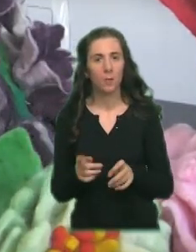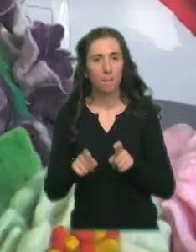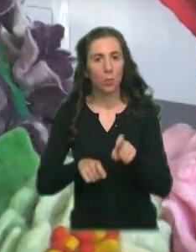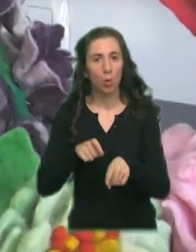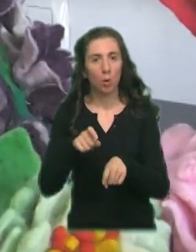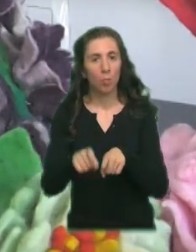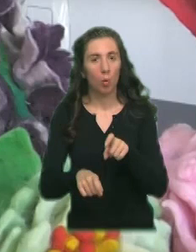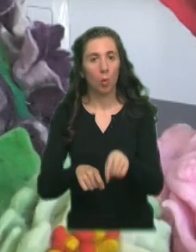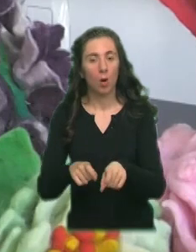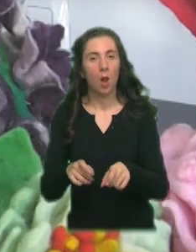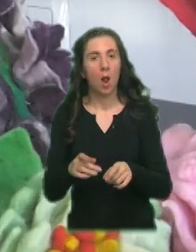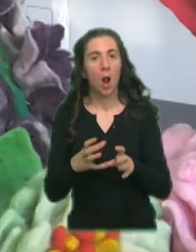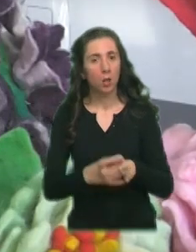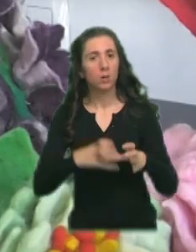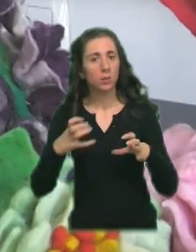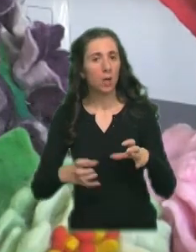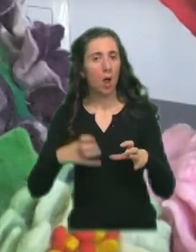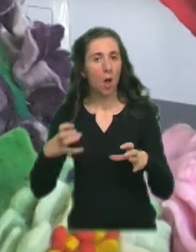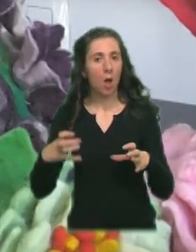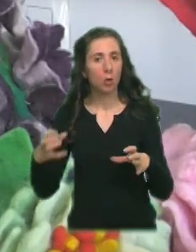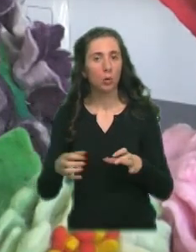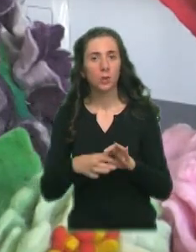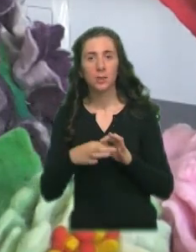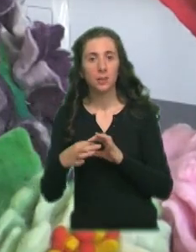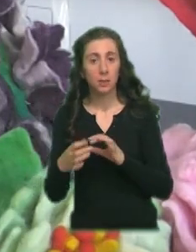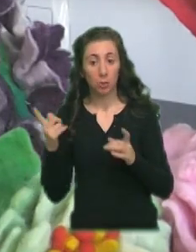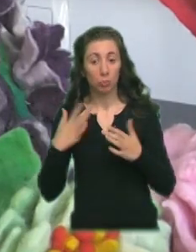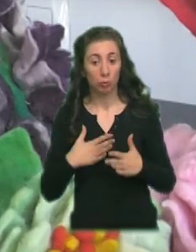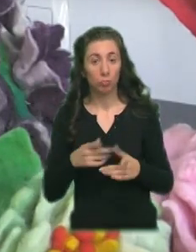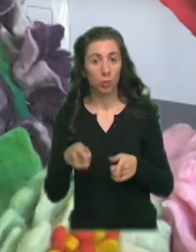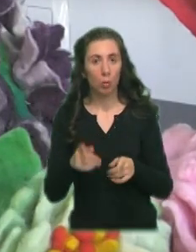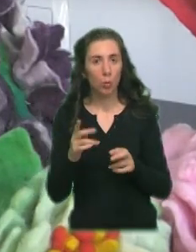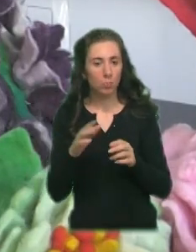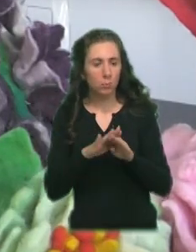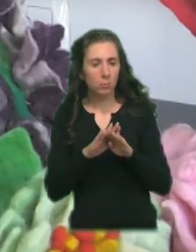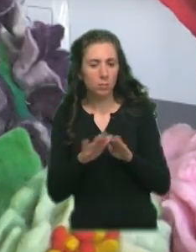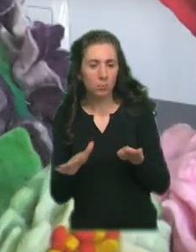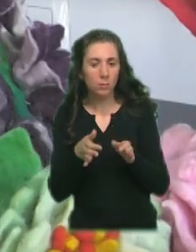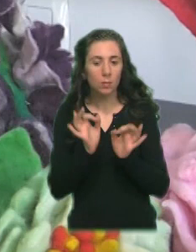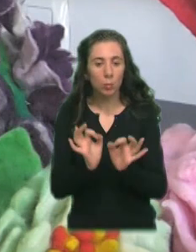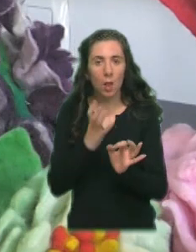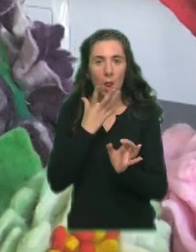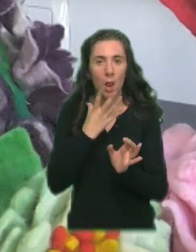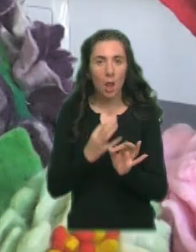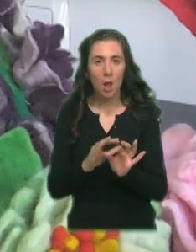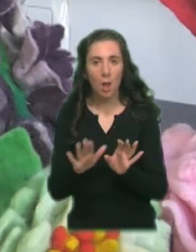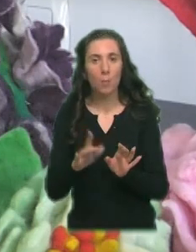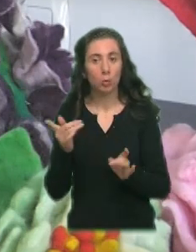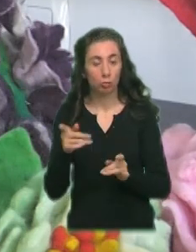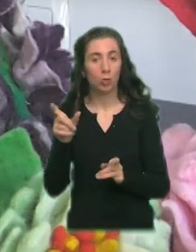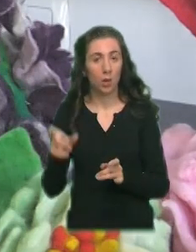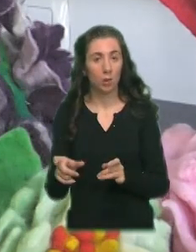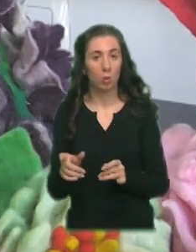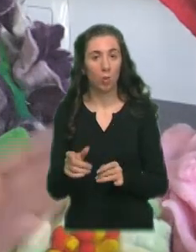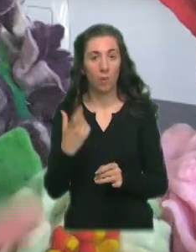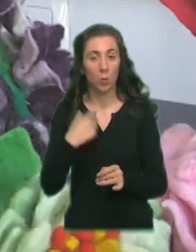osoba. I a naravno uslijed jednog obiteljskog odgoja on je i vrlo